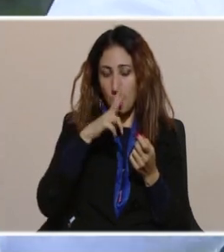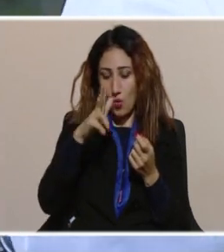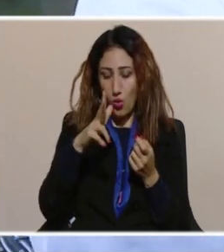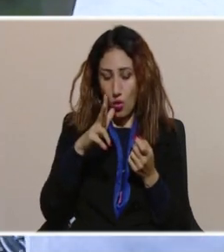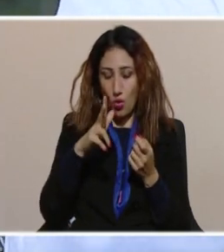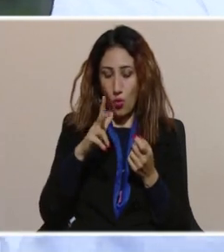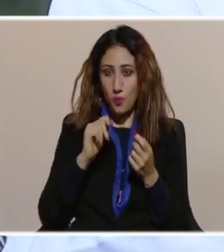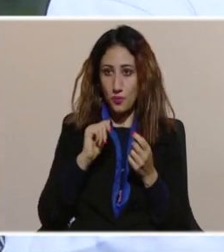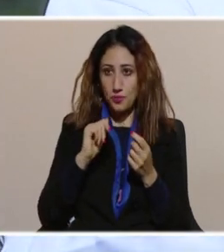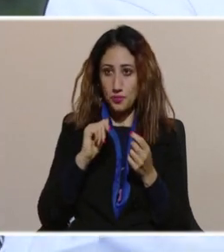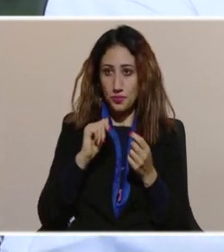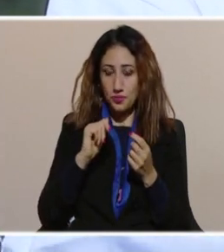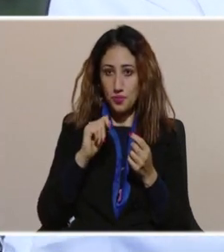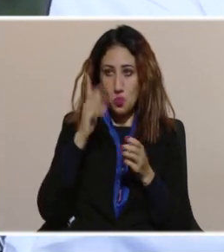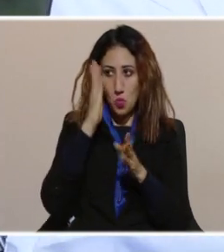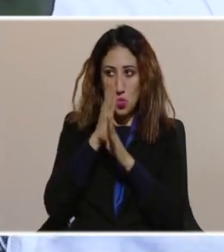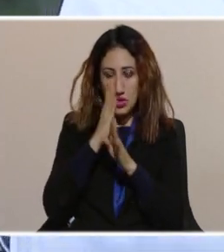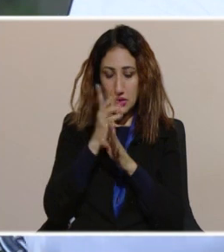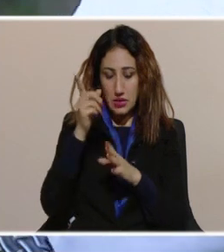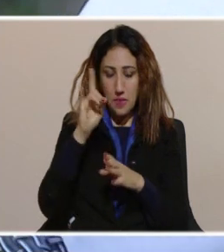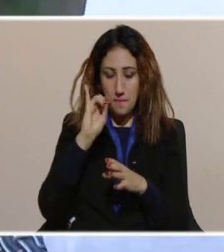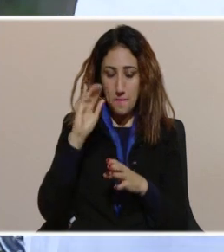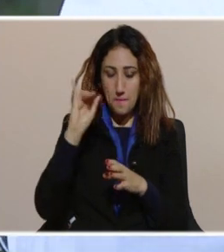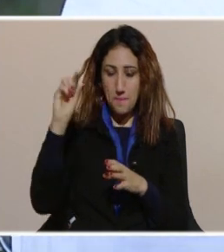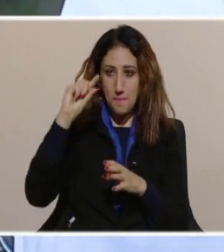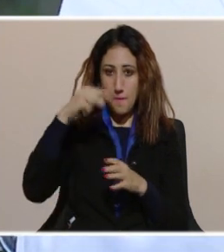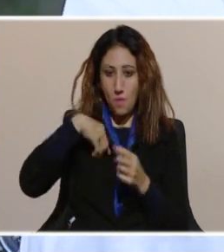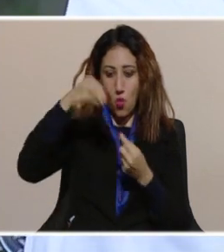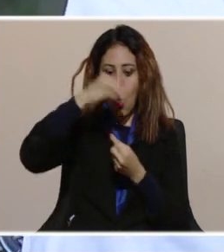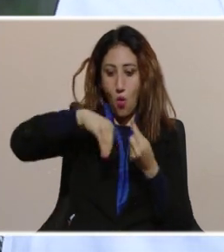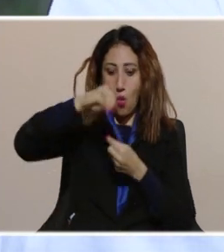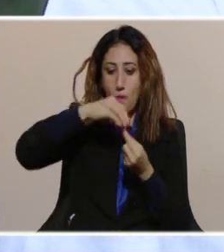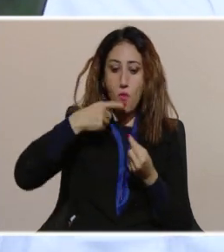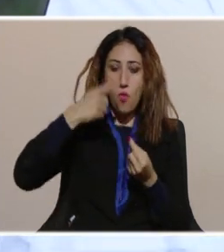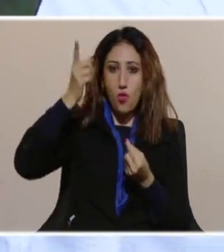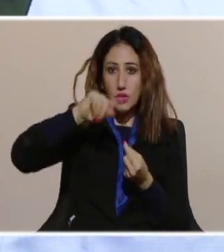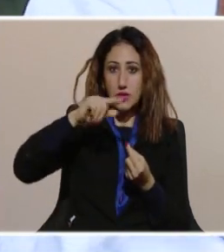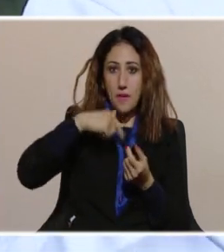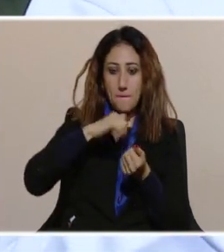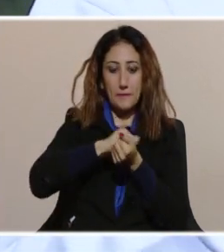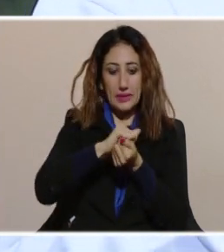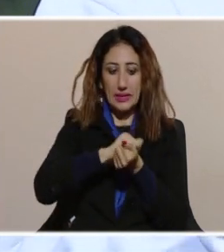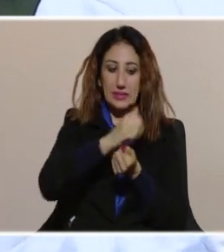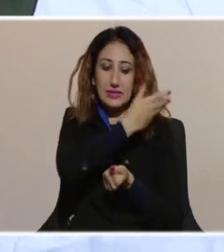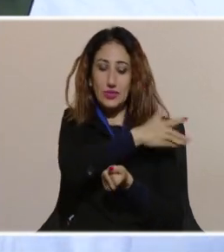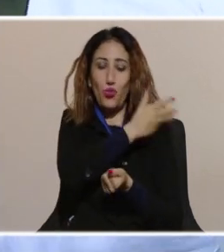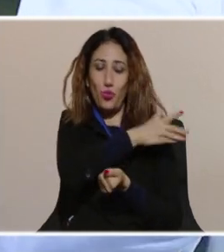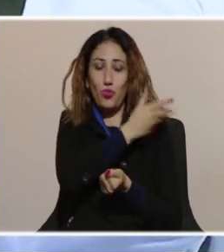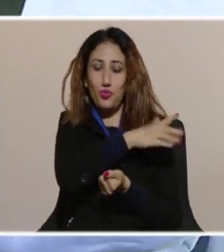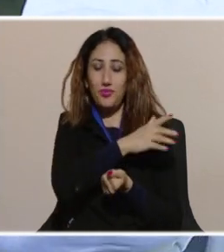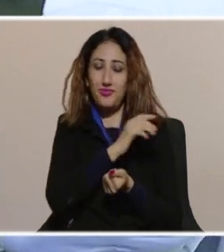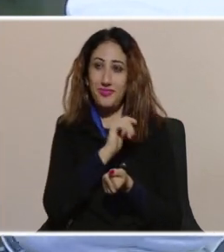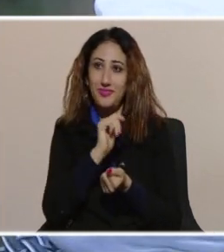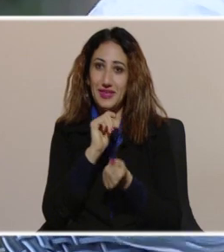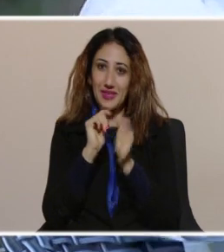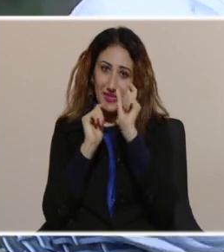صالح لمحمد الصاوي، العمره اللي بعملها كل سنه دي بتغسلني.